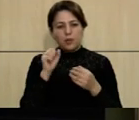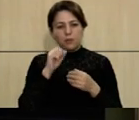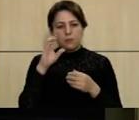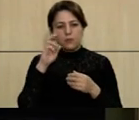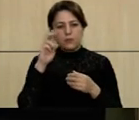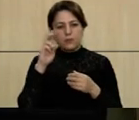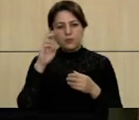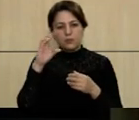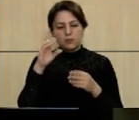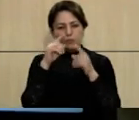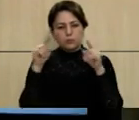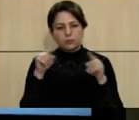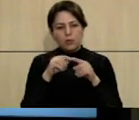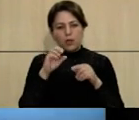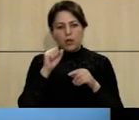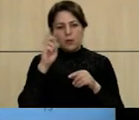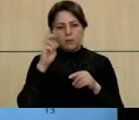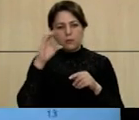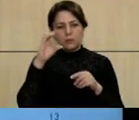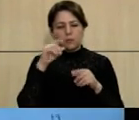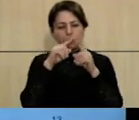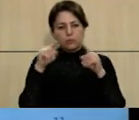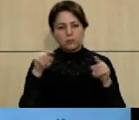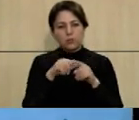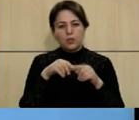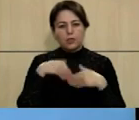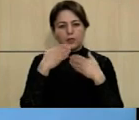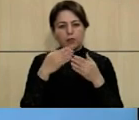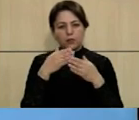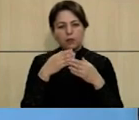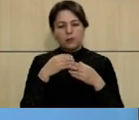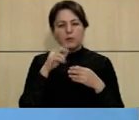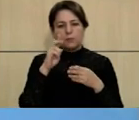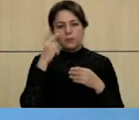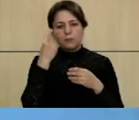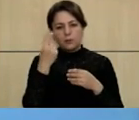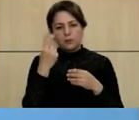uch burchak. ABC uch burchakda etilgan BB1,